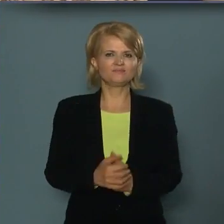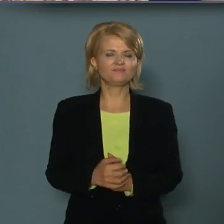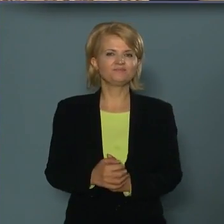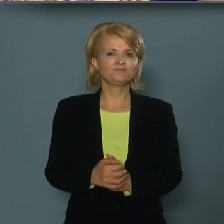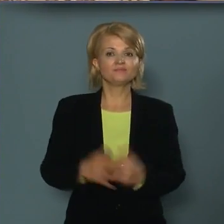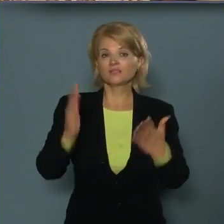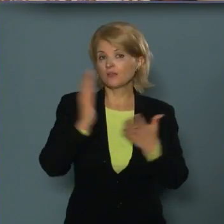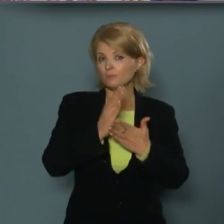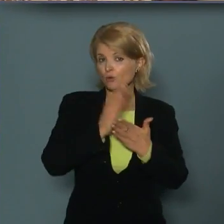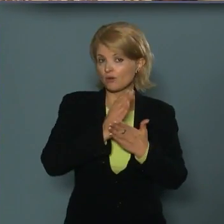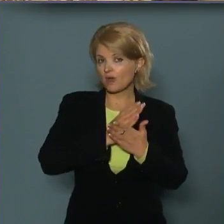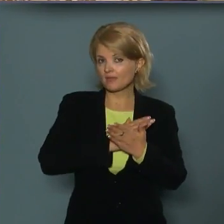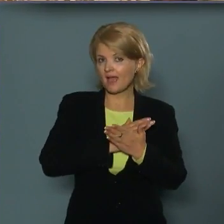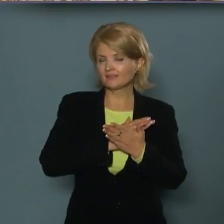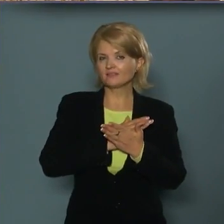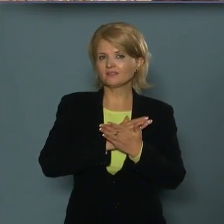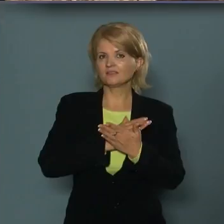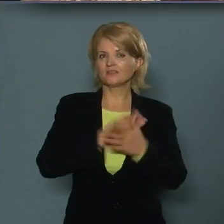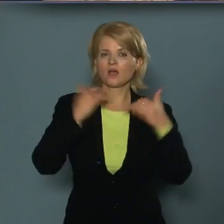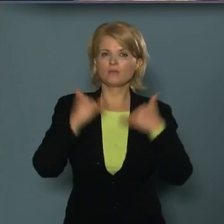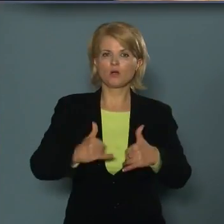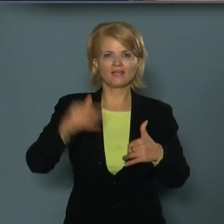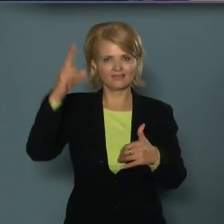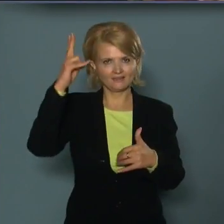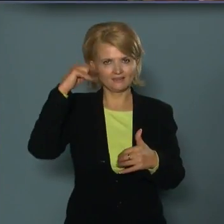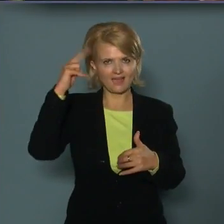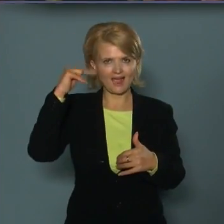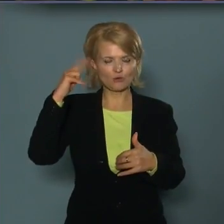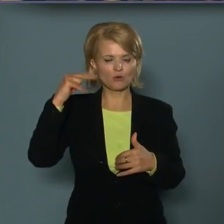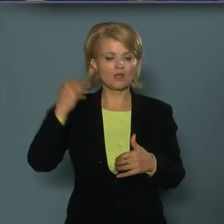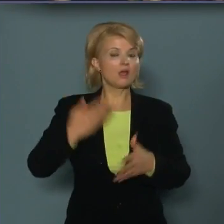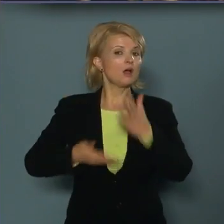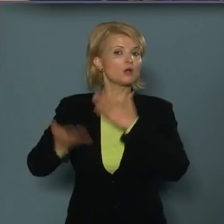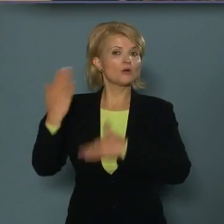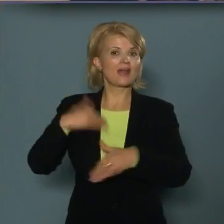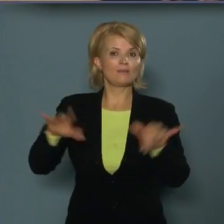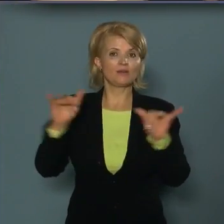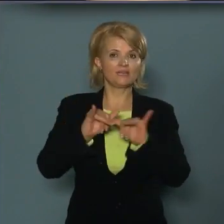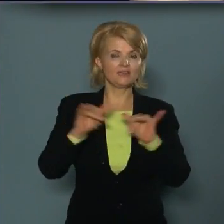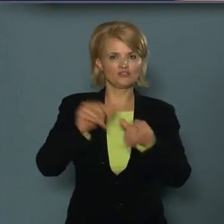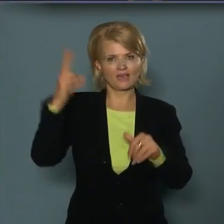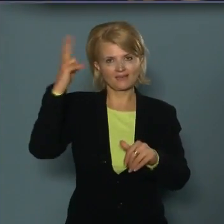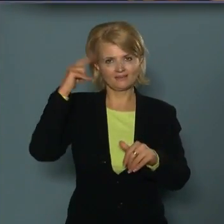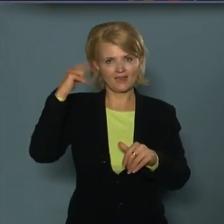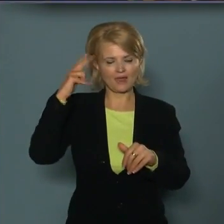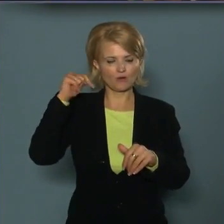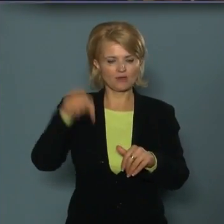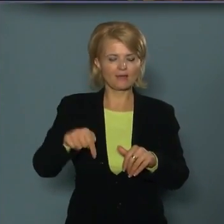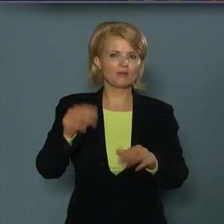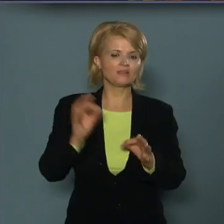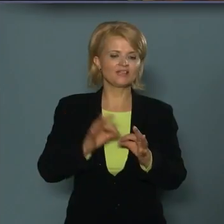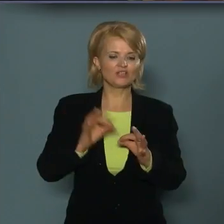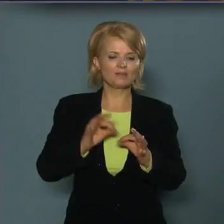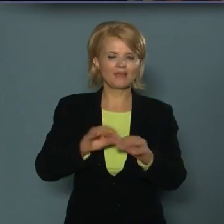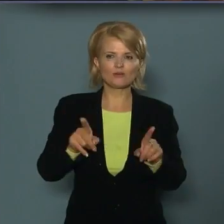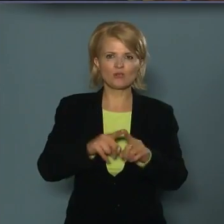a programját a mai diákok, a korábban érettségizett diákok, sőt, hát ebben az